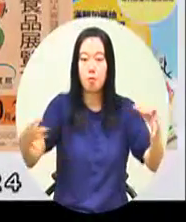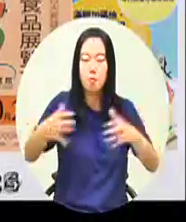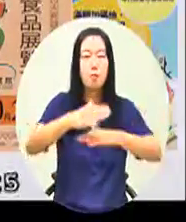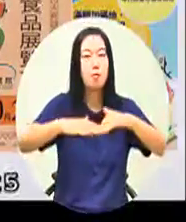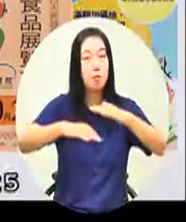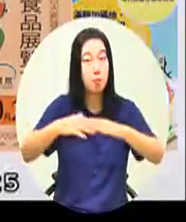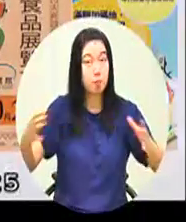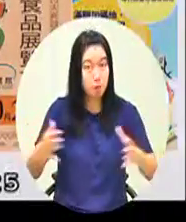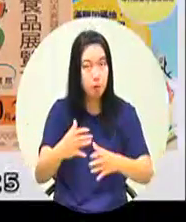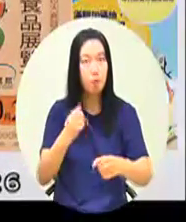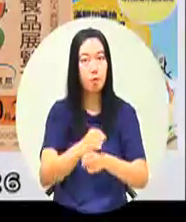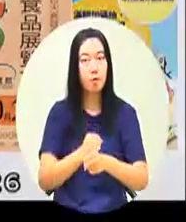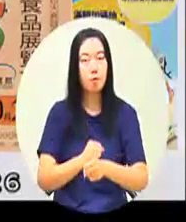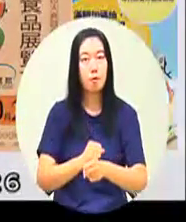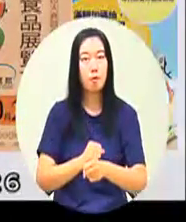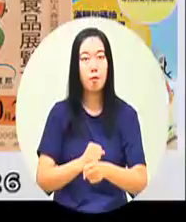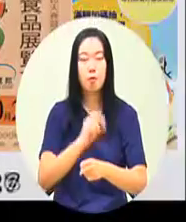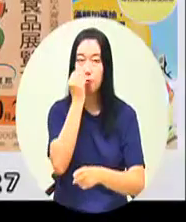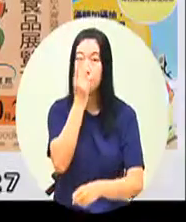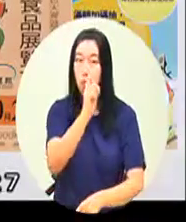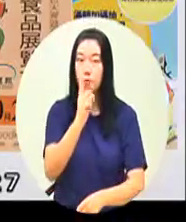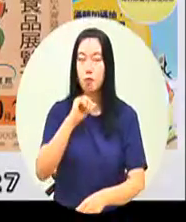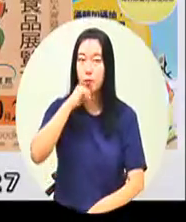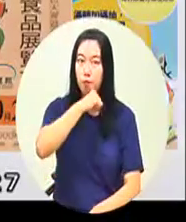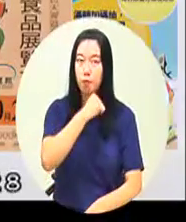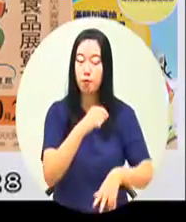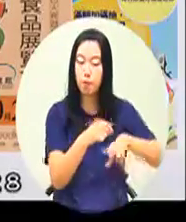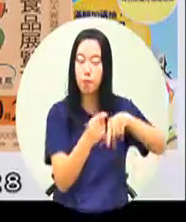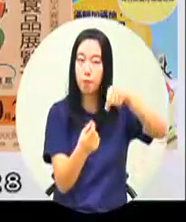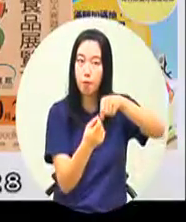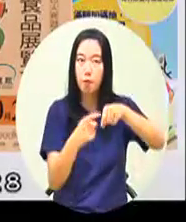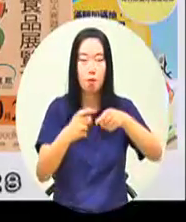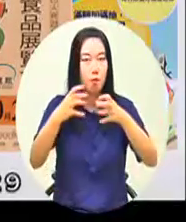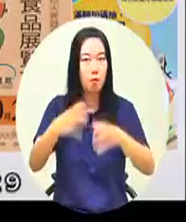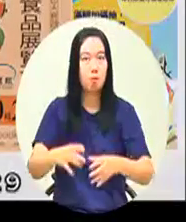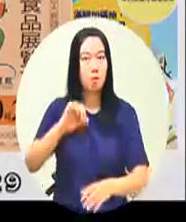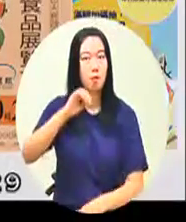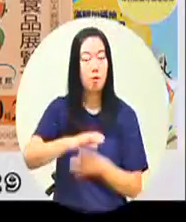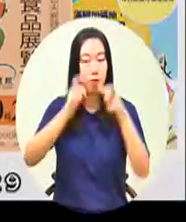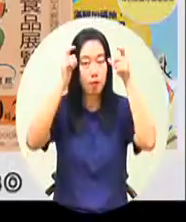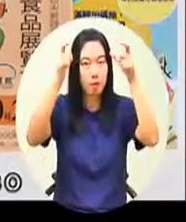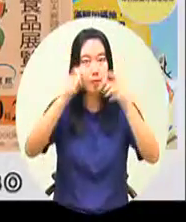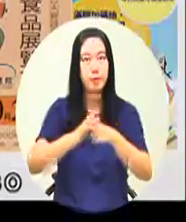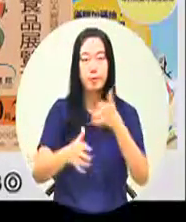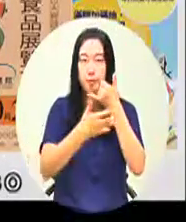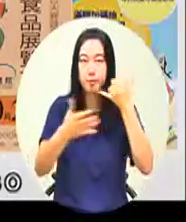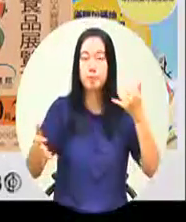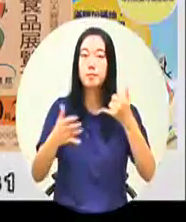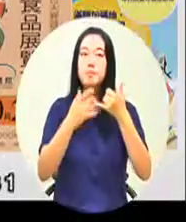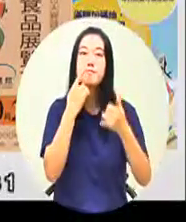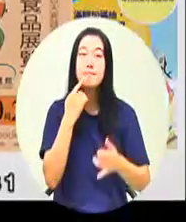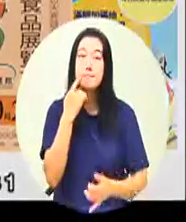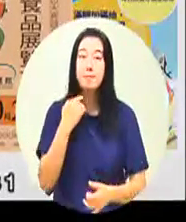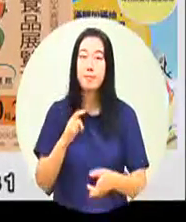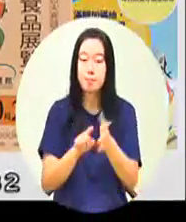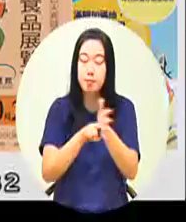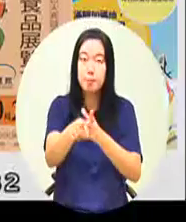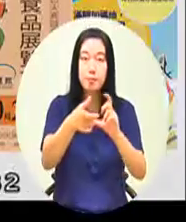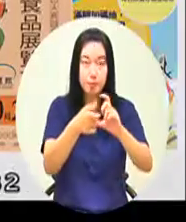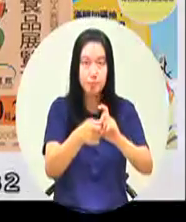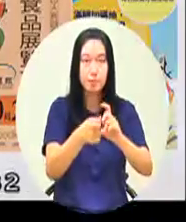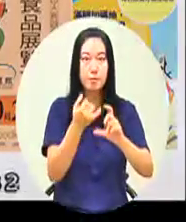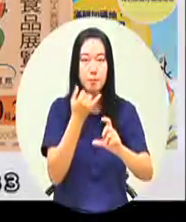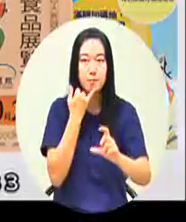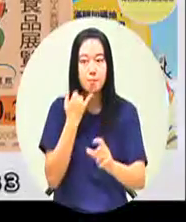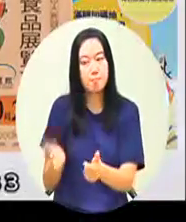案啊，尤其在台旅的部分，成立高雄海味专区，方便民众能够直接来购买整个高雄海味的渔产